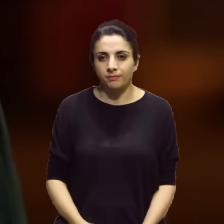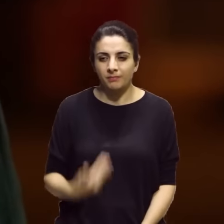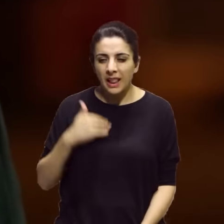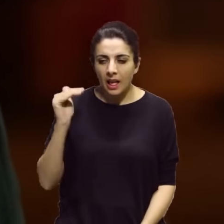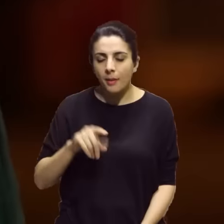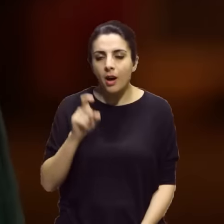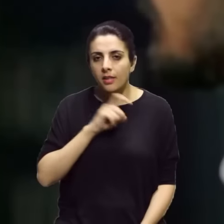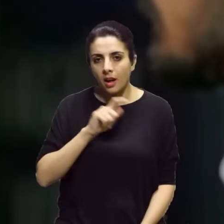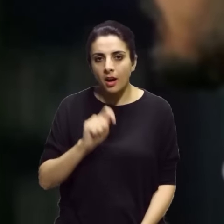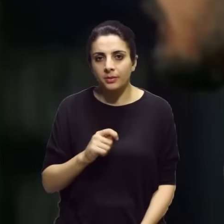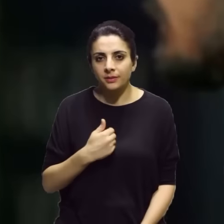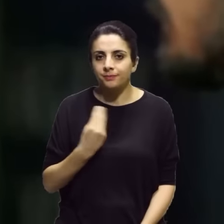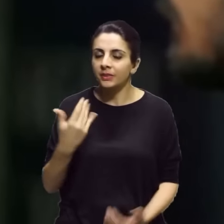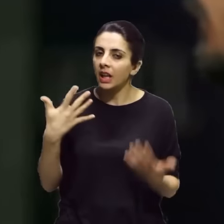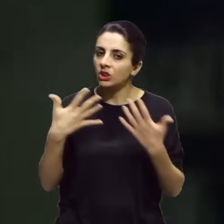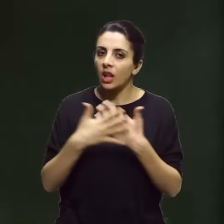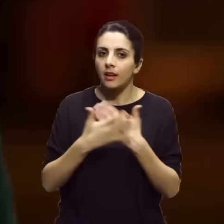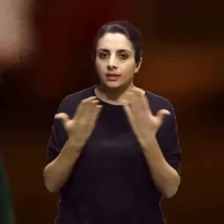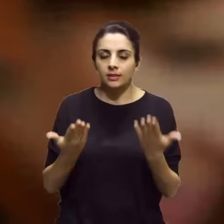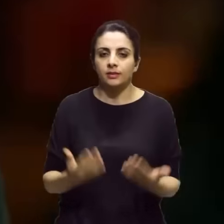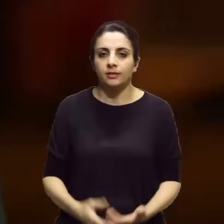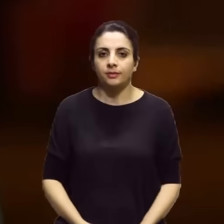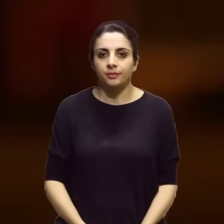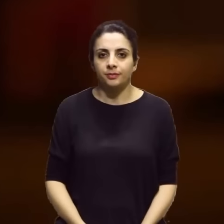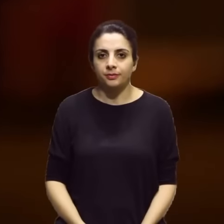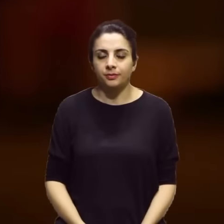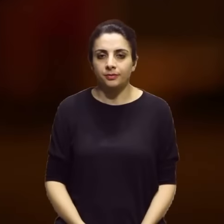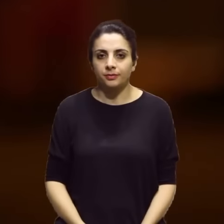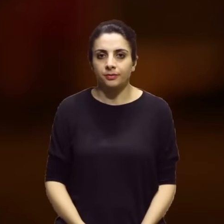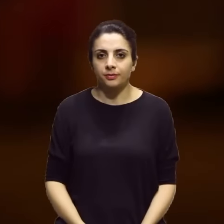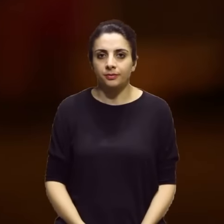Gelmekle hata yaptım. İyi geceler.